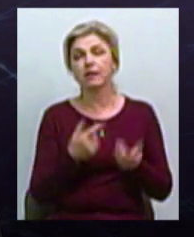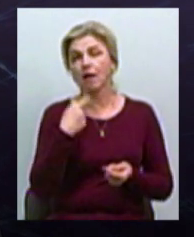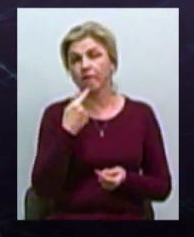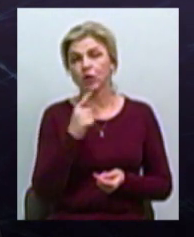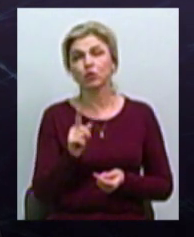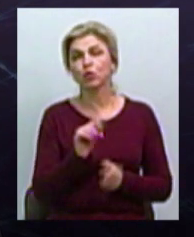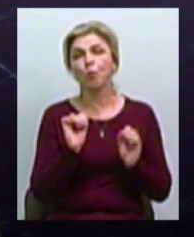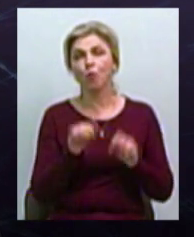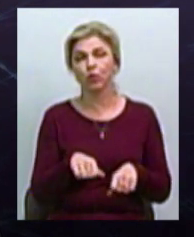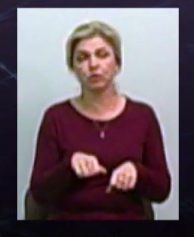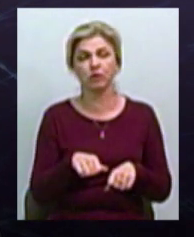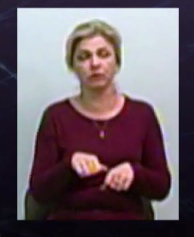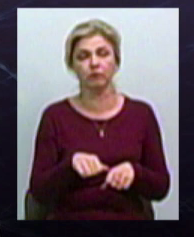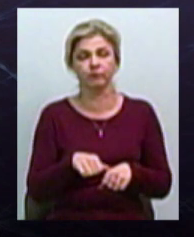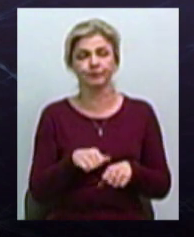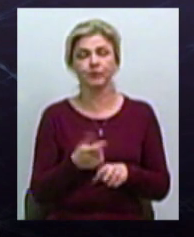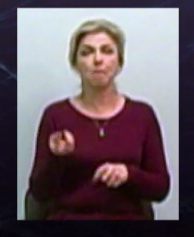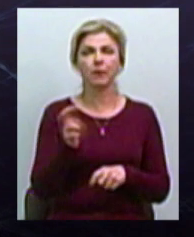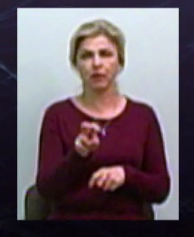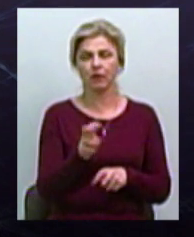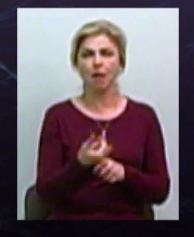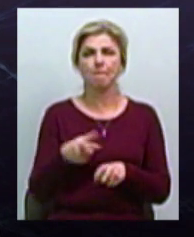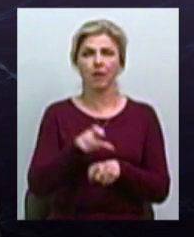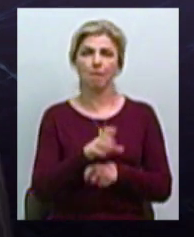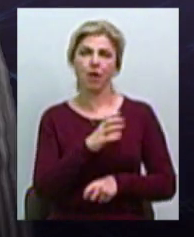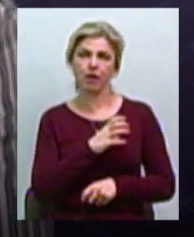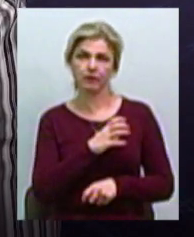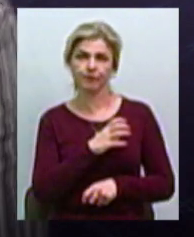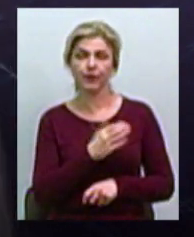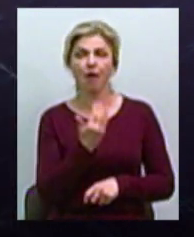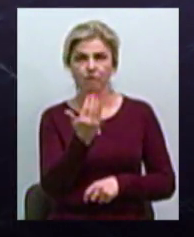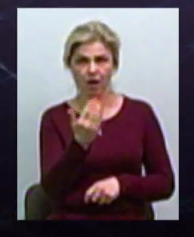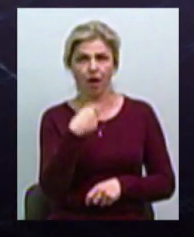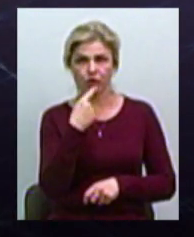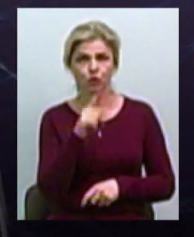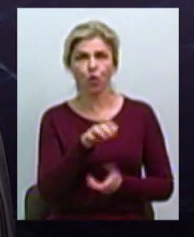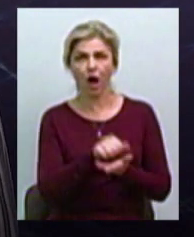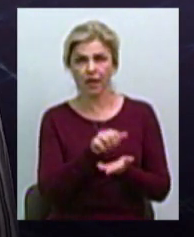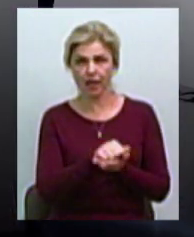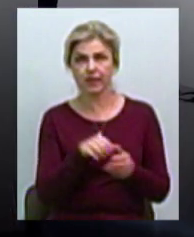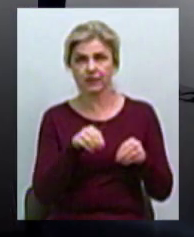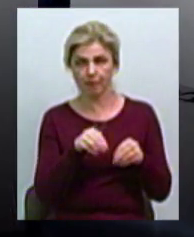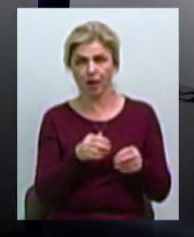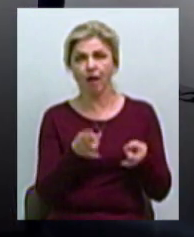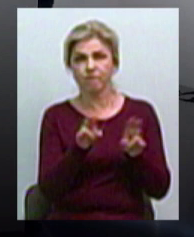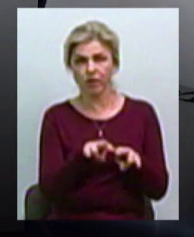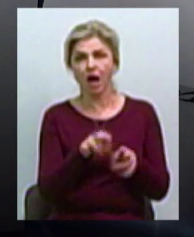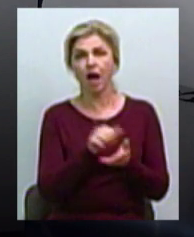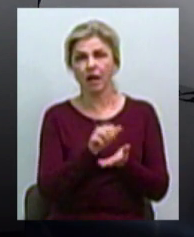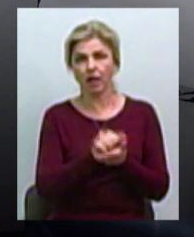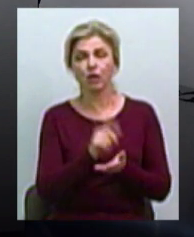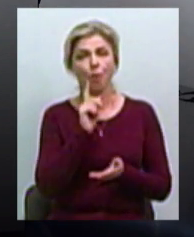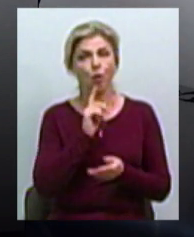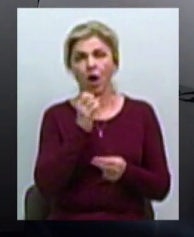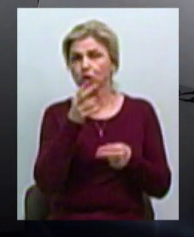може прийти більш багатий покупець... Ви маєте на увазі, що орендована земля залишається в оренді, допоки не сплине